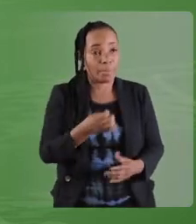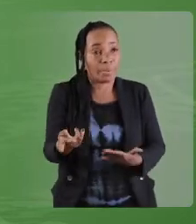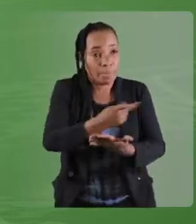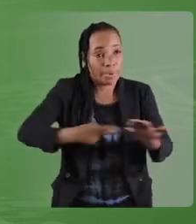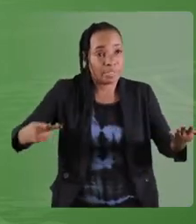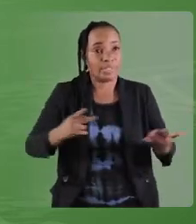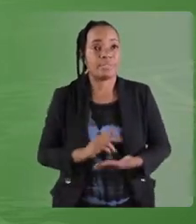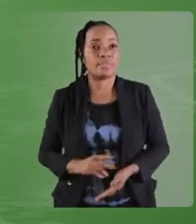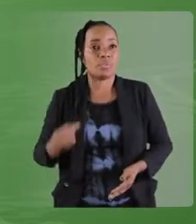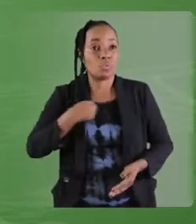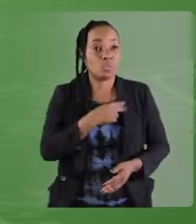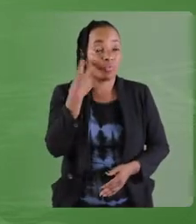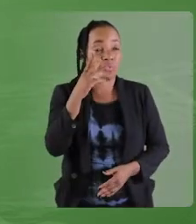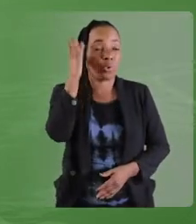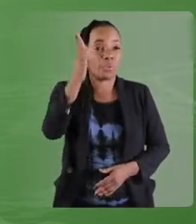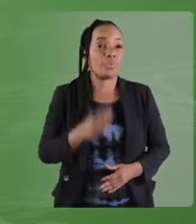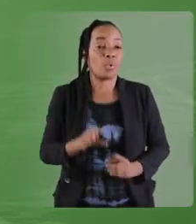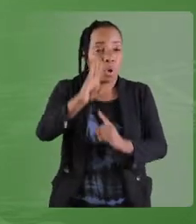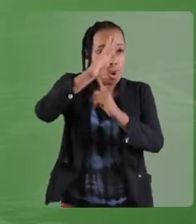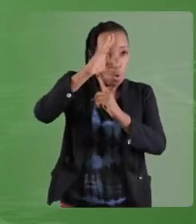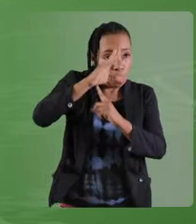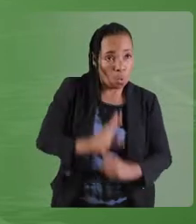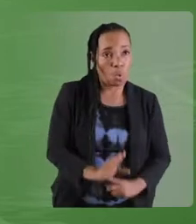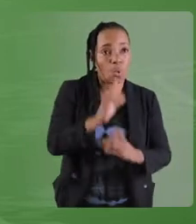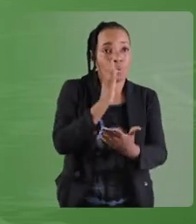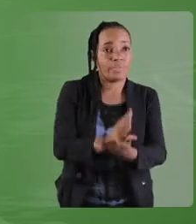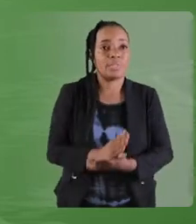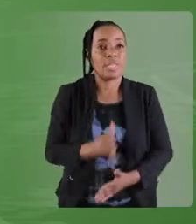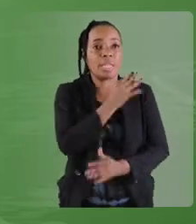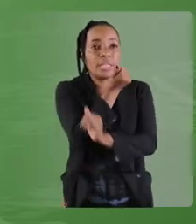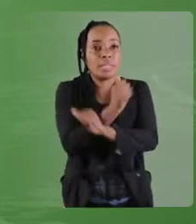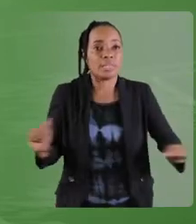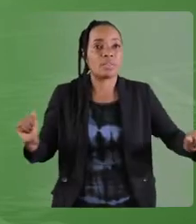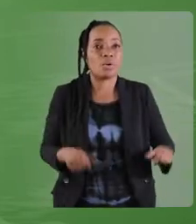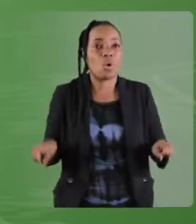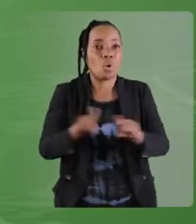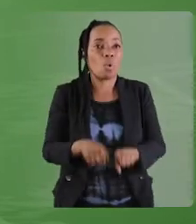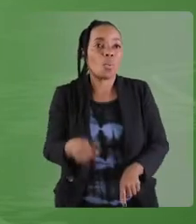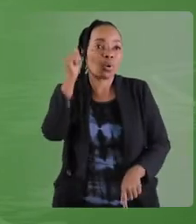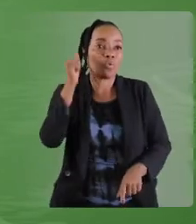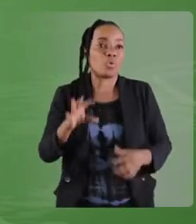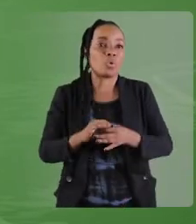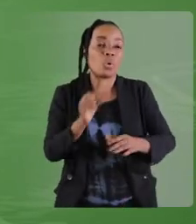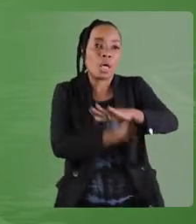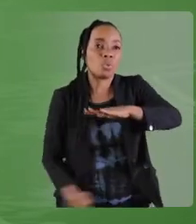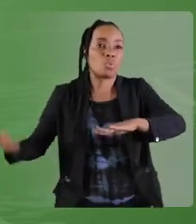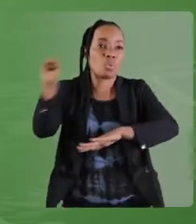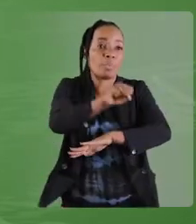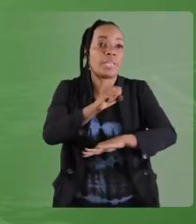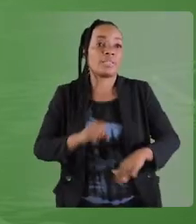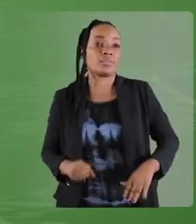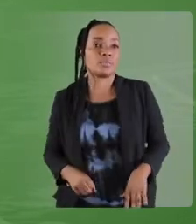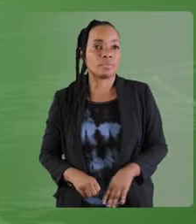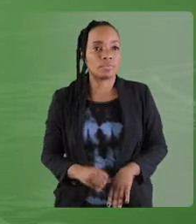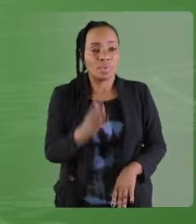sous-aspect, nous allons voir donc, en petit 1, décoloniser et désaliéner comme refus de la